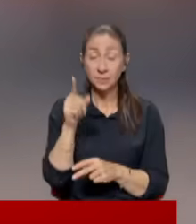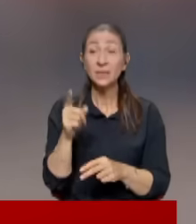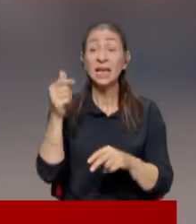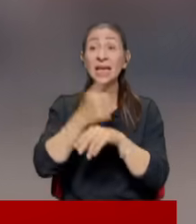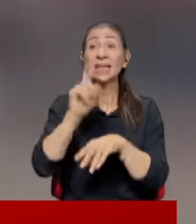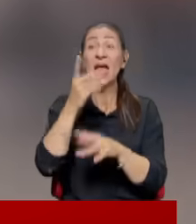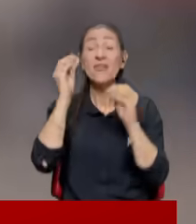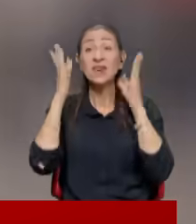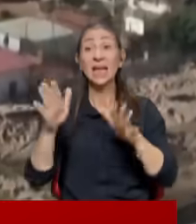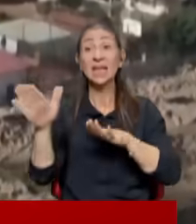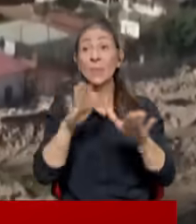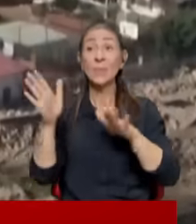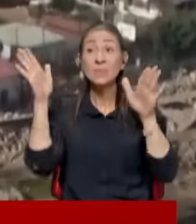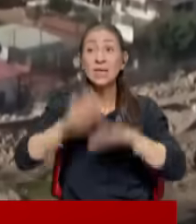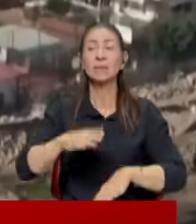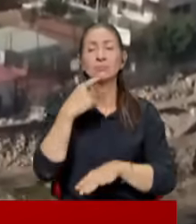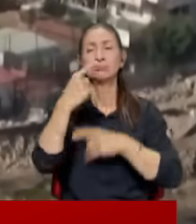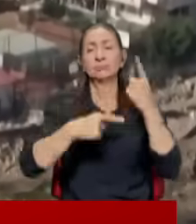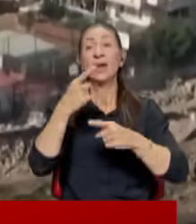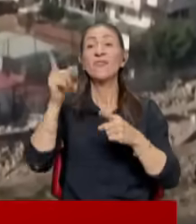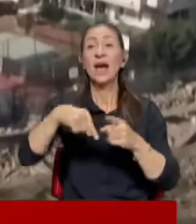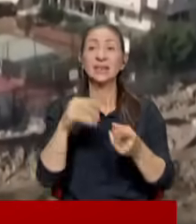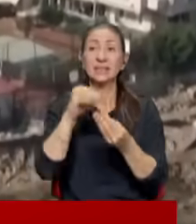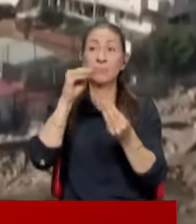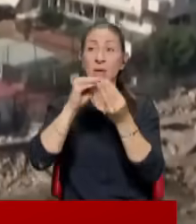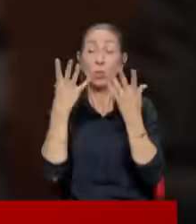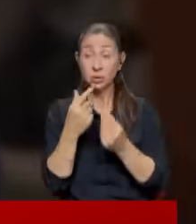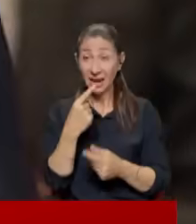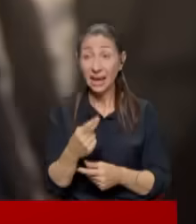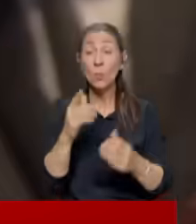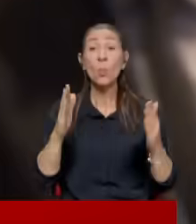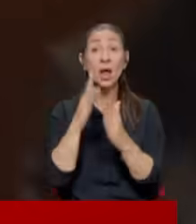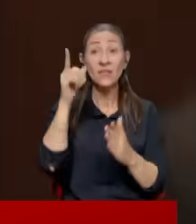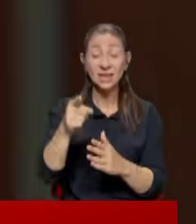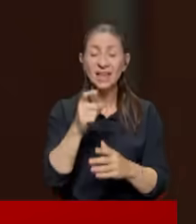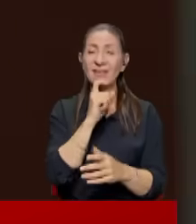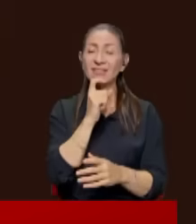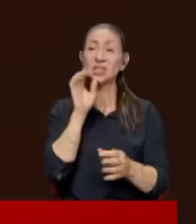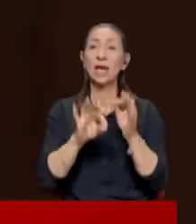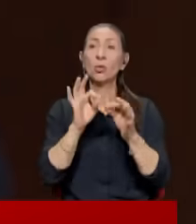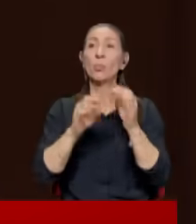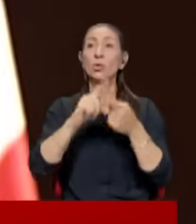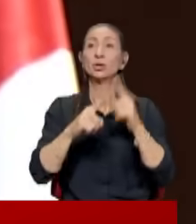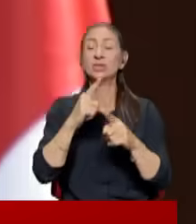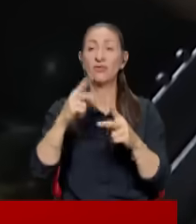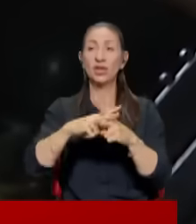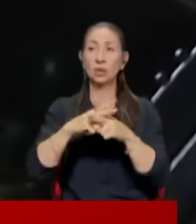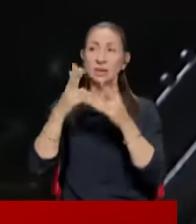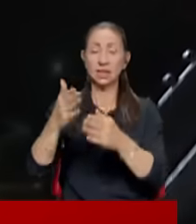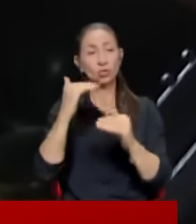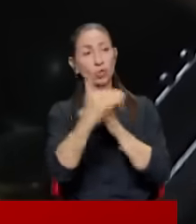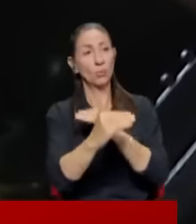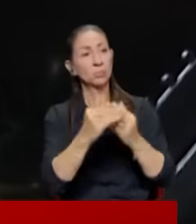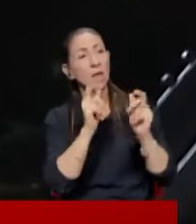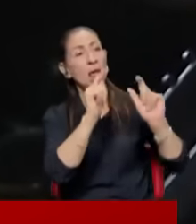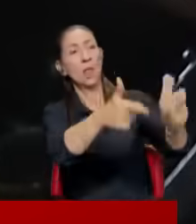İktidar en çok da depremin yıkımını gerekçe göstererek vergi artışlarını savunurken muhalefet ise yanlış ekonomi politikasının faturası